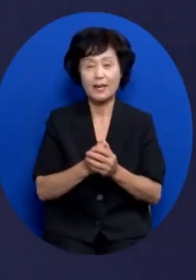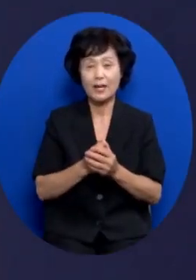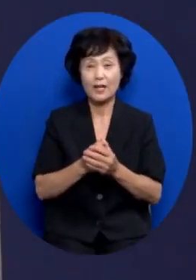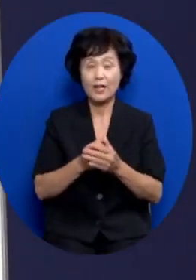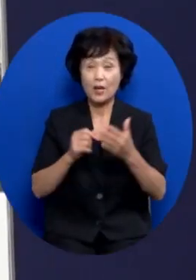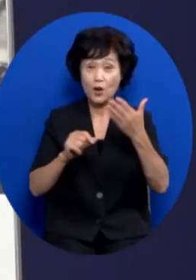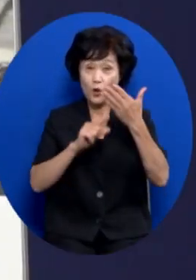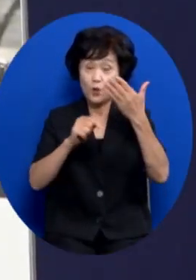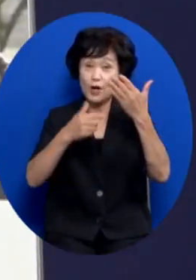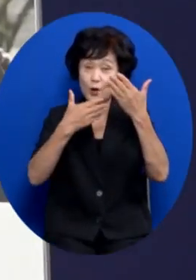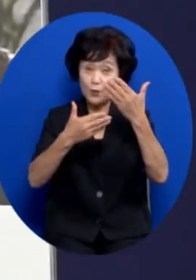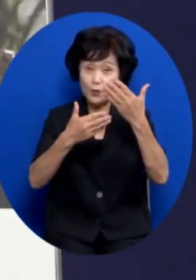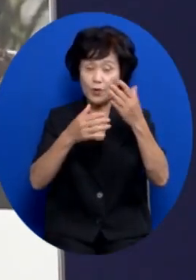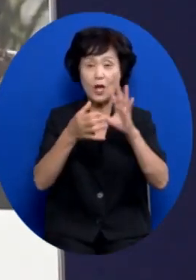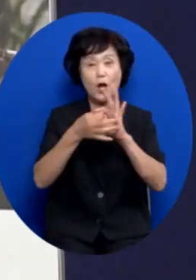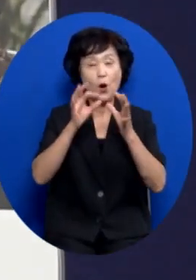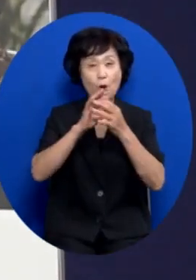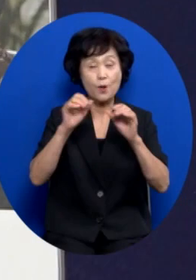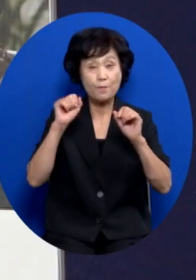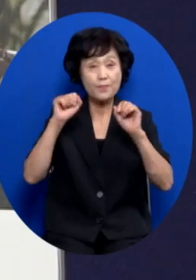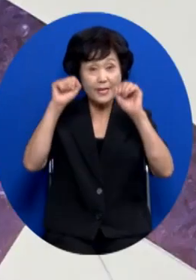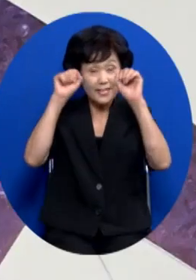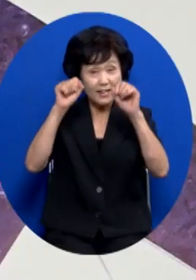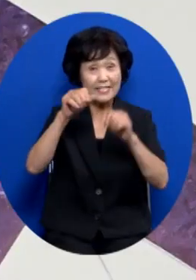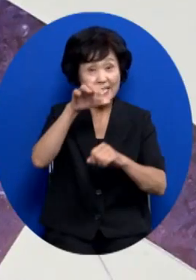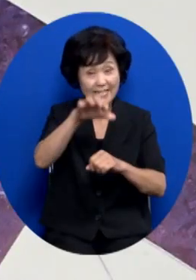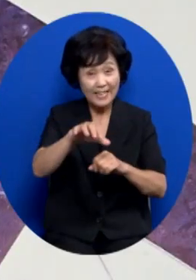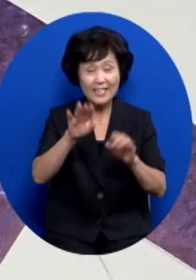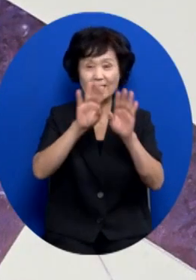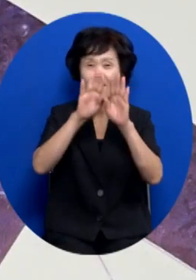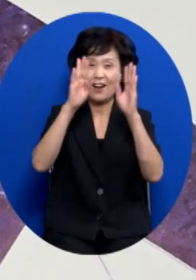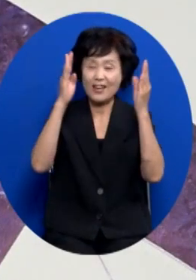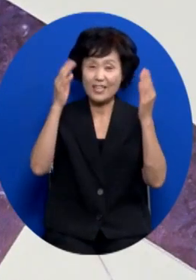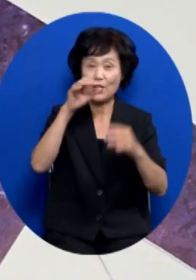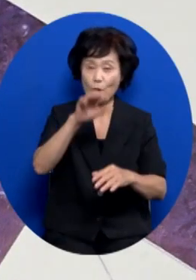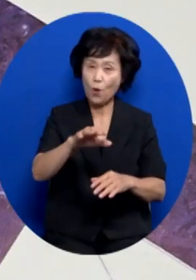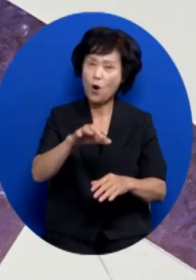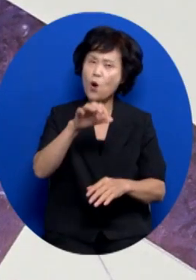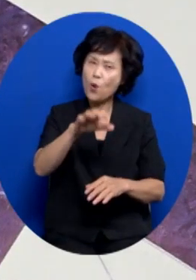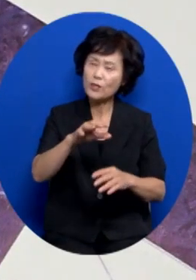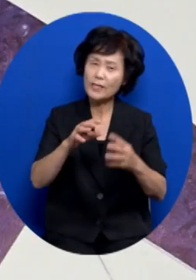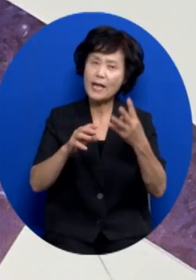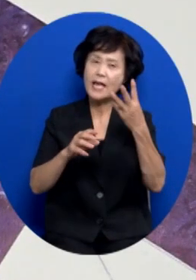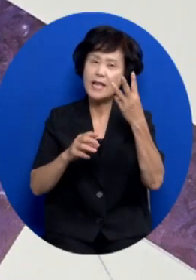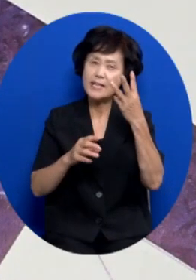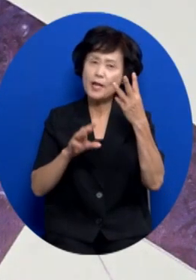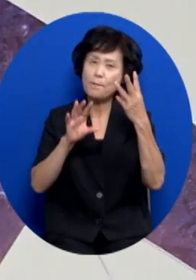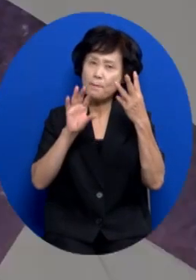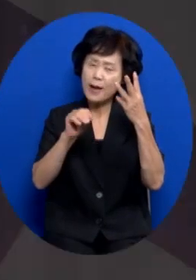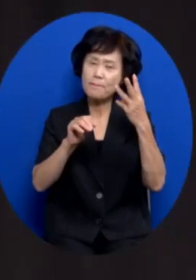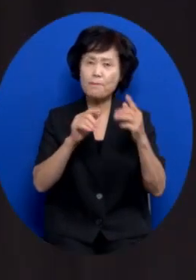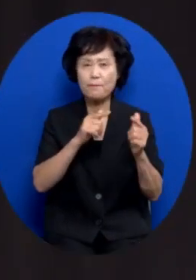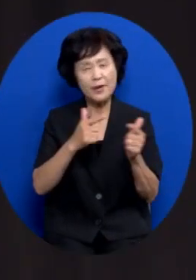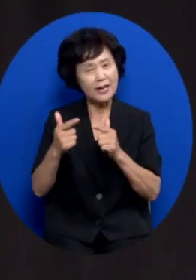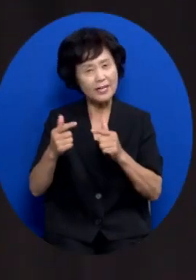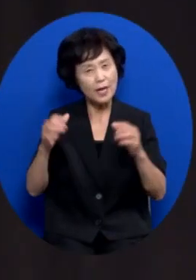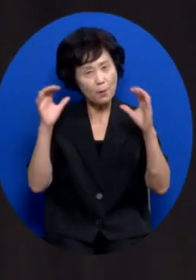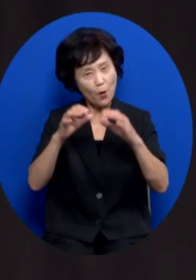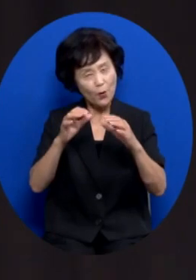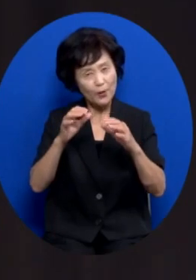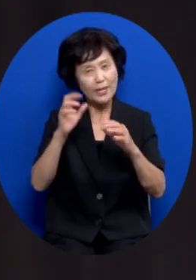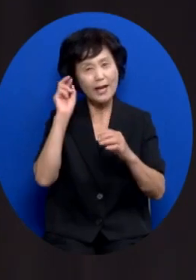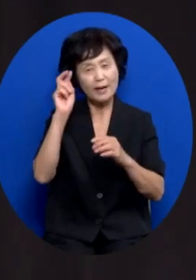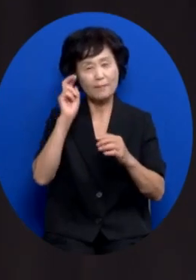9일 올림픽 체조 경기장에서 열리는 기념대회 현장에만 최소 3만 명 이상이 함께할 것으로 보입니다. 극동방송